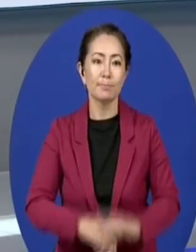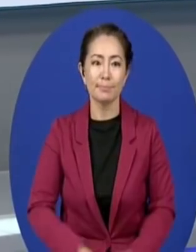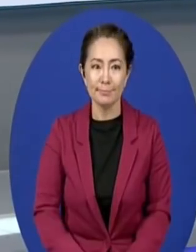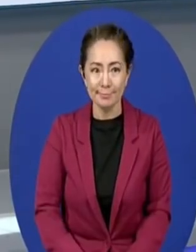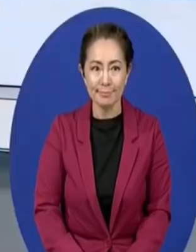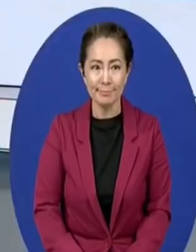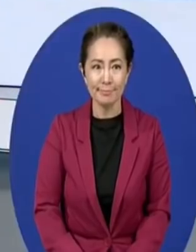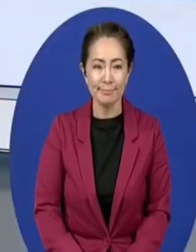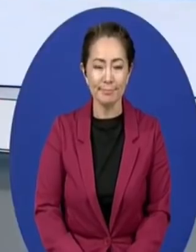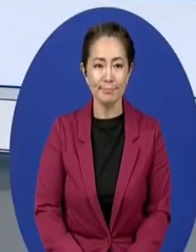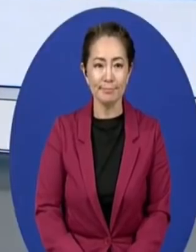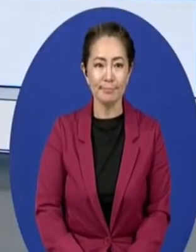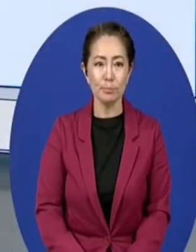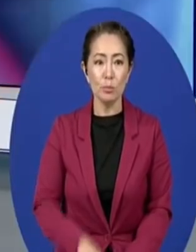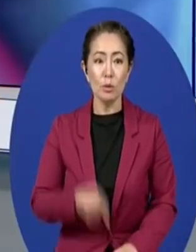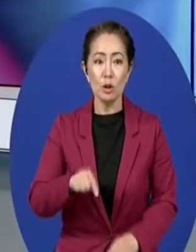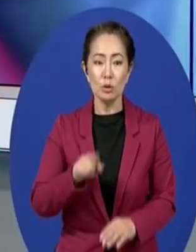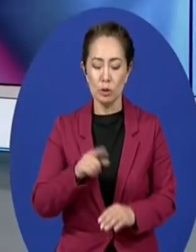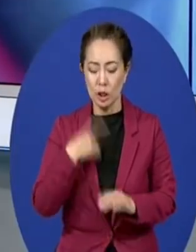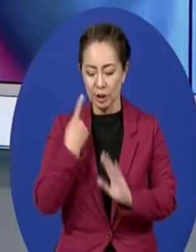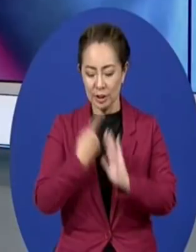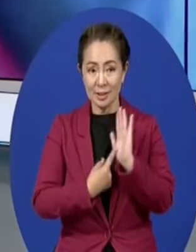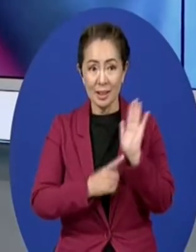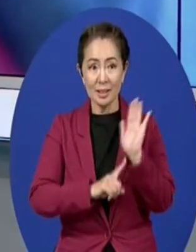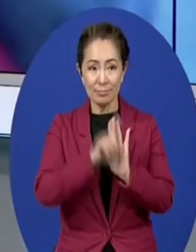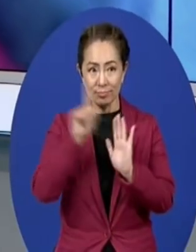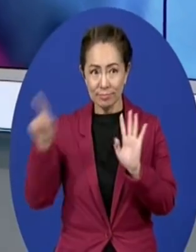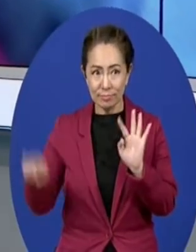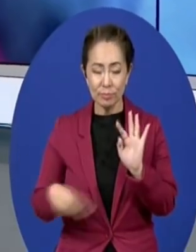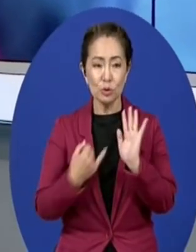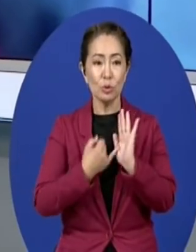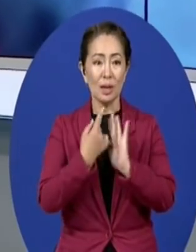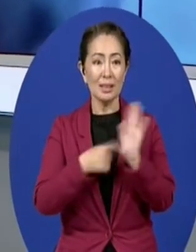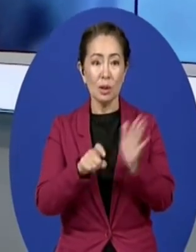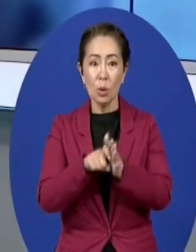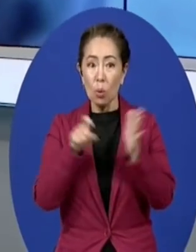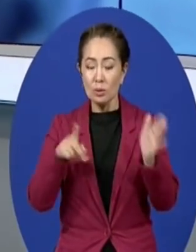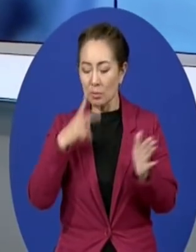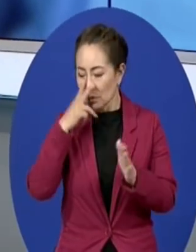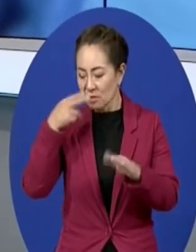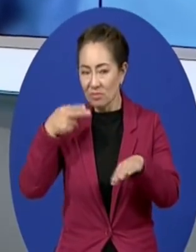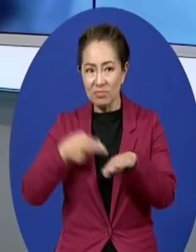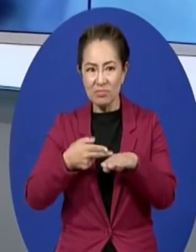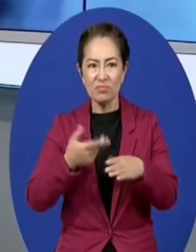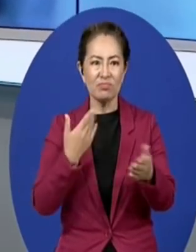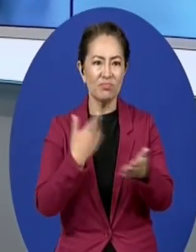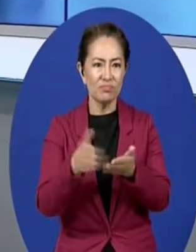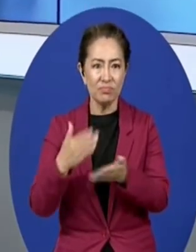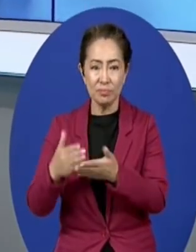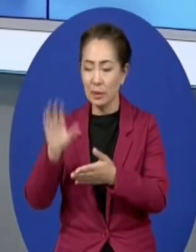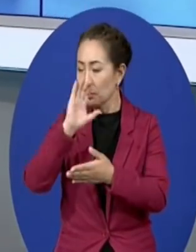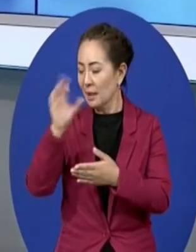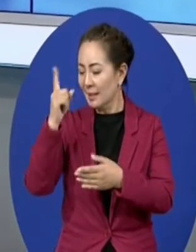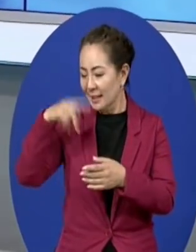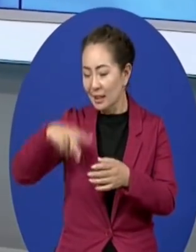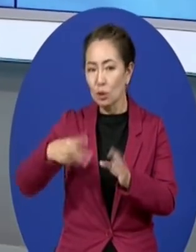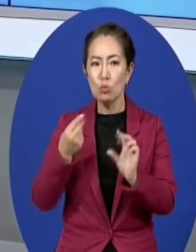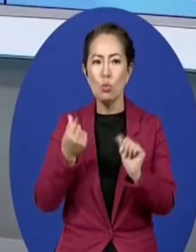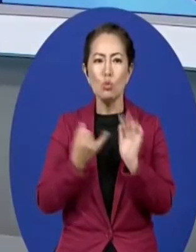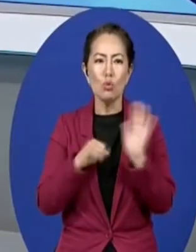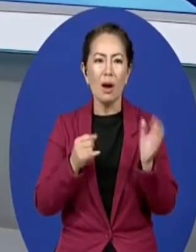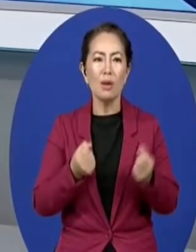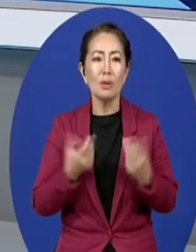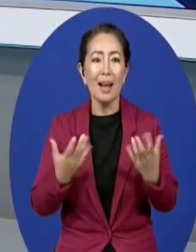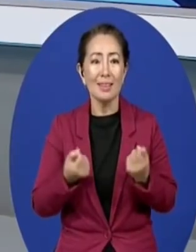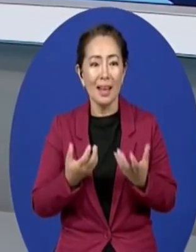лавч үзээрэй. За энэ оны 1-р сараас 3-р сарыг дуустал шатхан импортлогч аж ахуйн нэгжүүд 1 литр тутамдаа 600 төгрөгийн